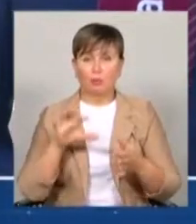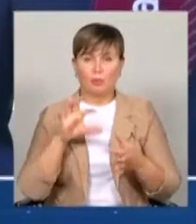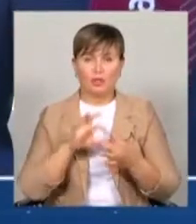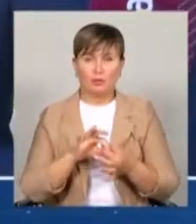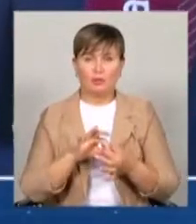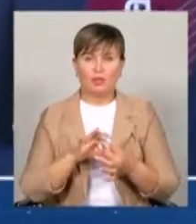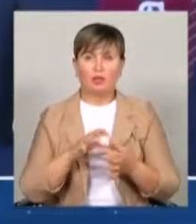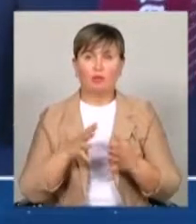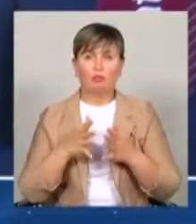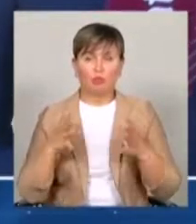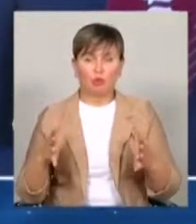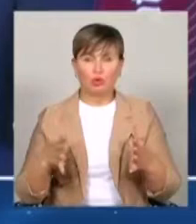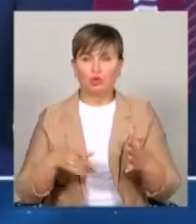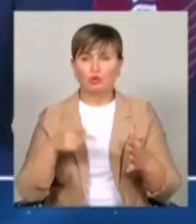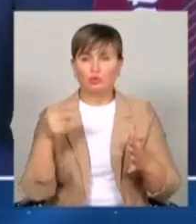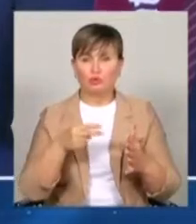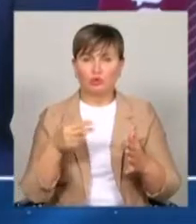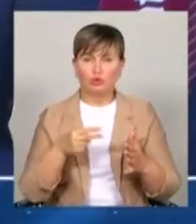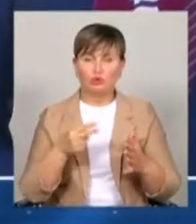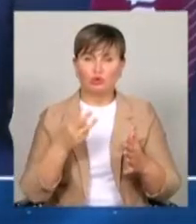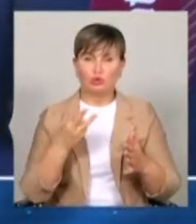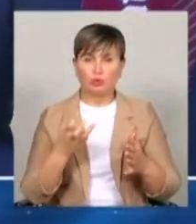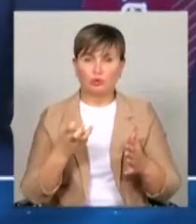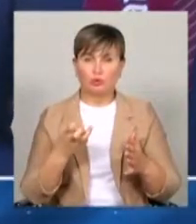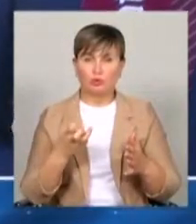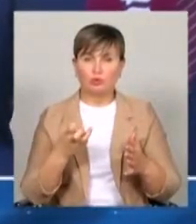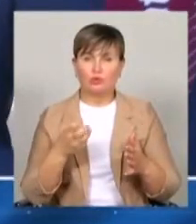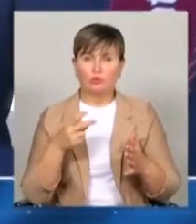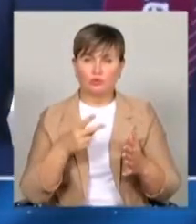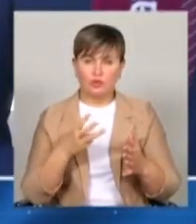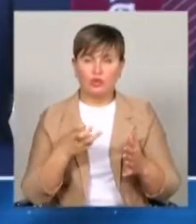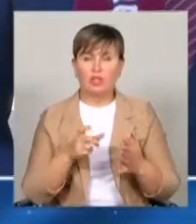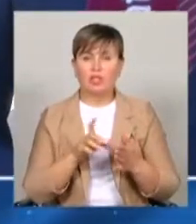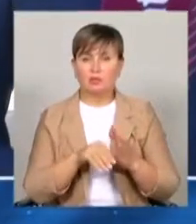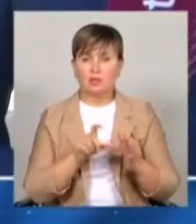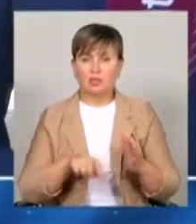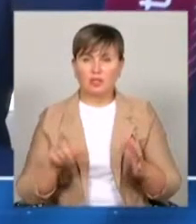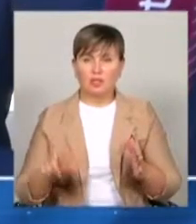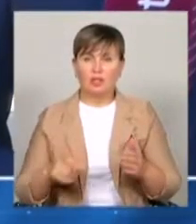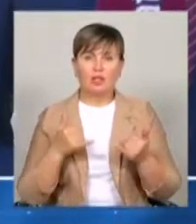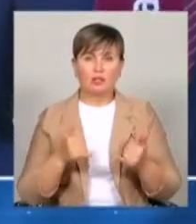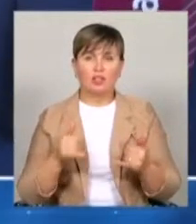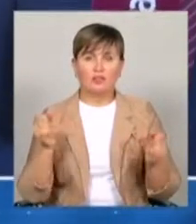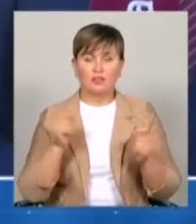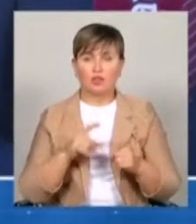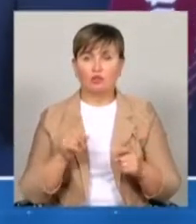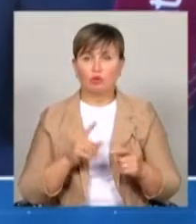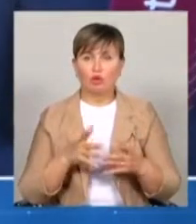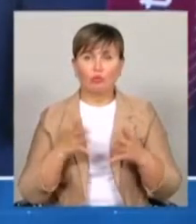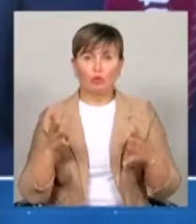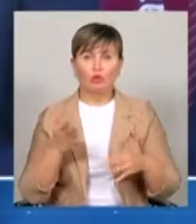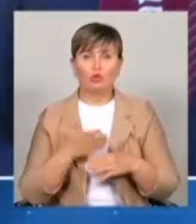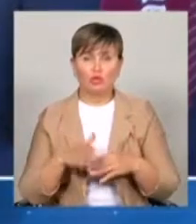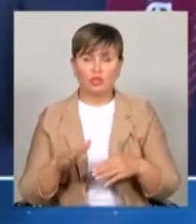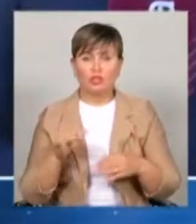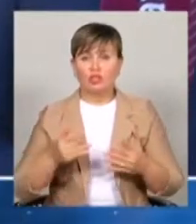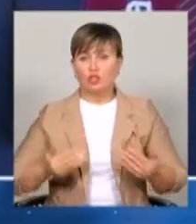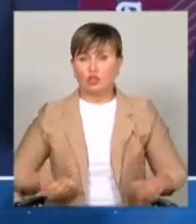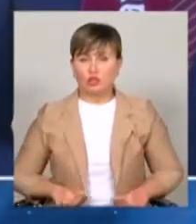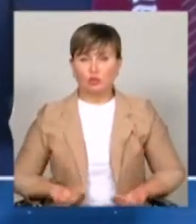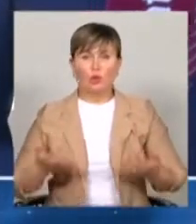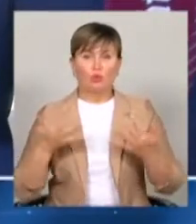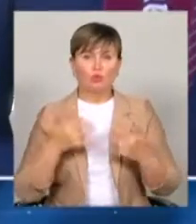на больше 2300 избирателей. К данному часу известно, что большая часть из жителей